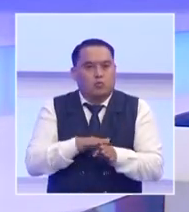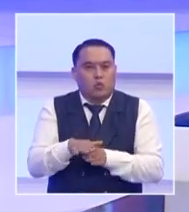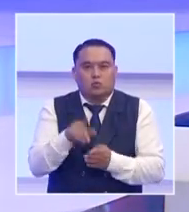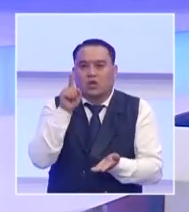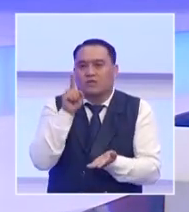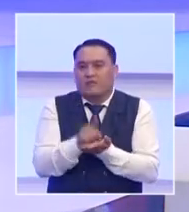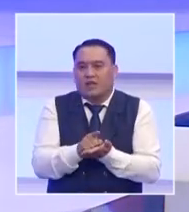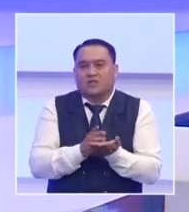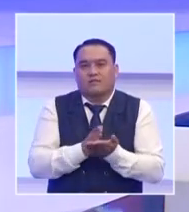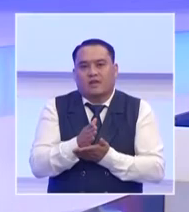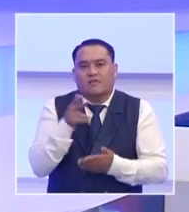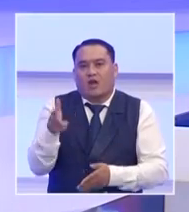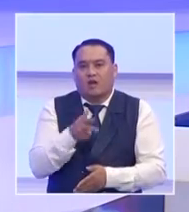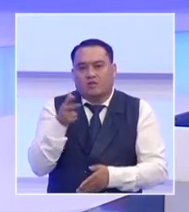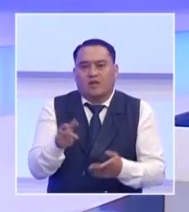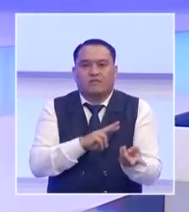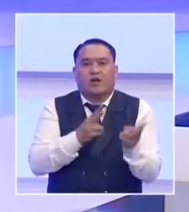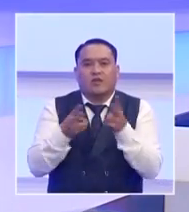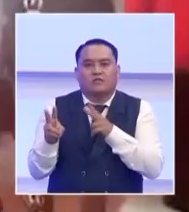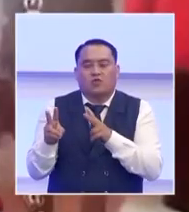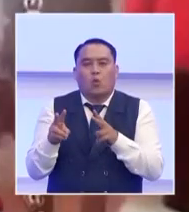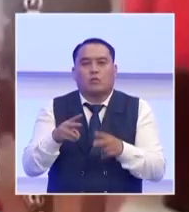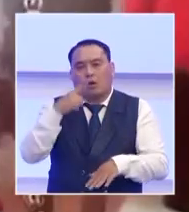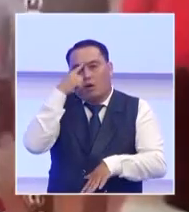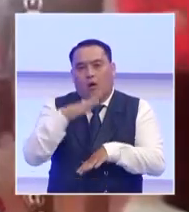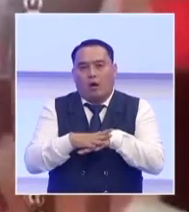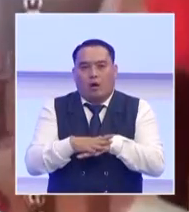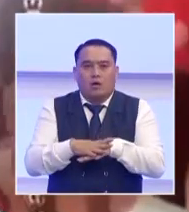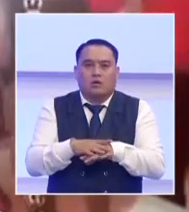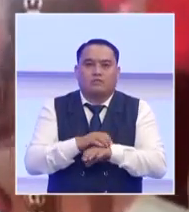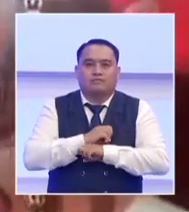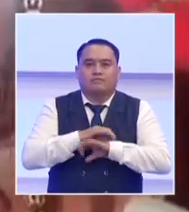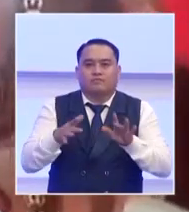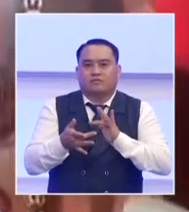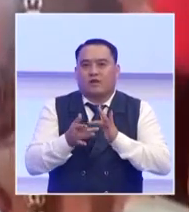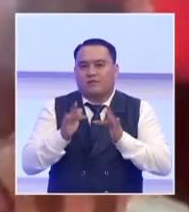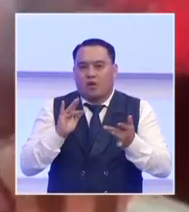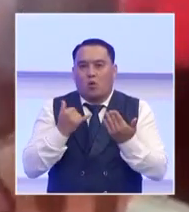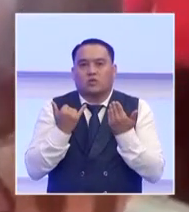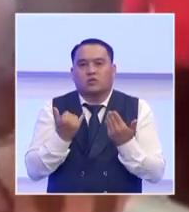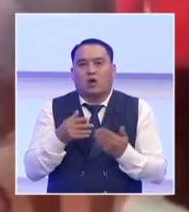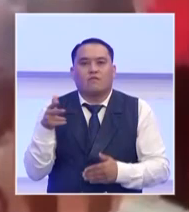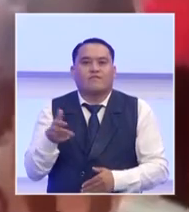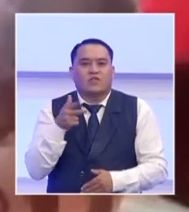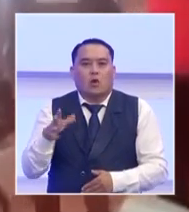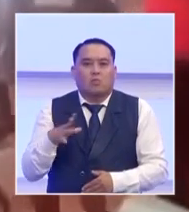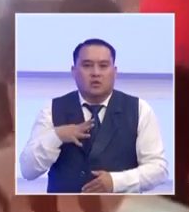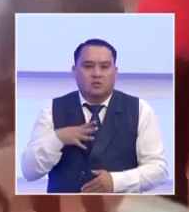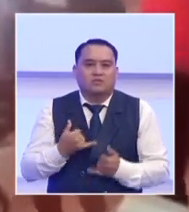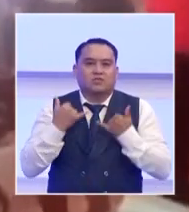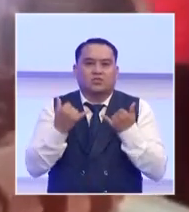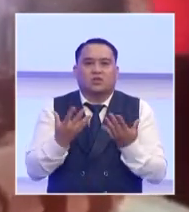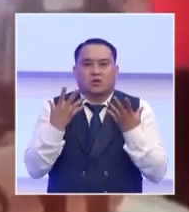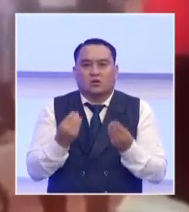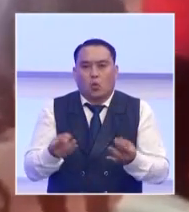соответствии видеоролик танцевального флешмоба появился в тик ток и разлетелся по соцсетям оказалось что видео было снято в честь